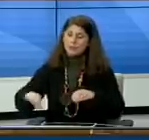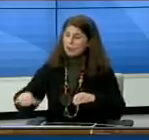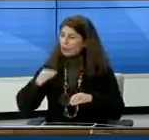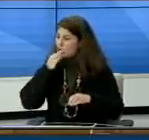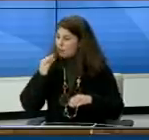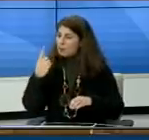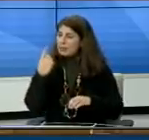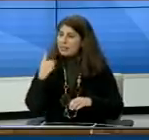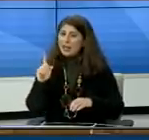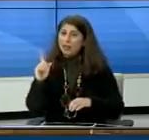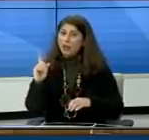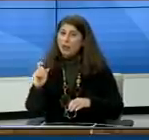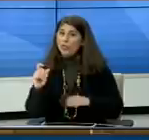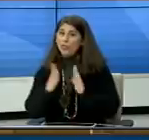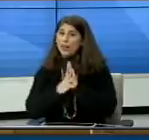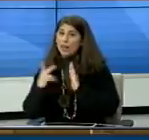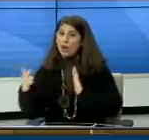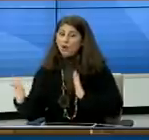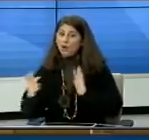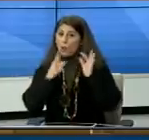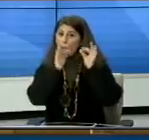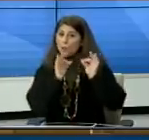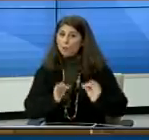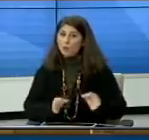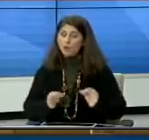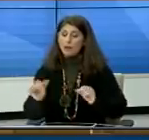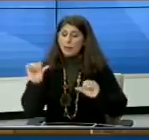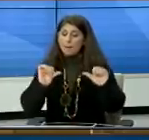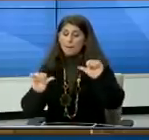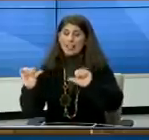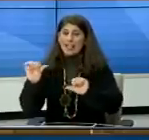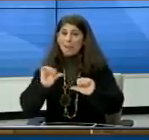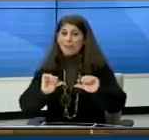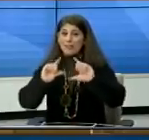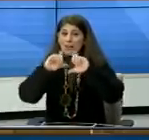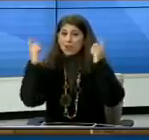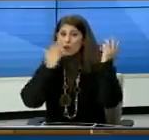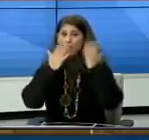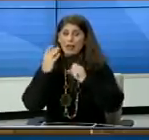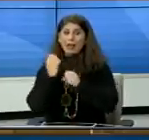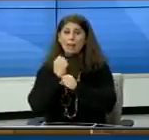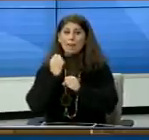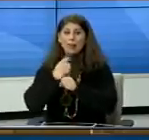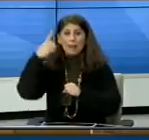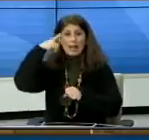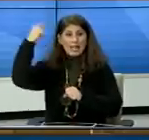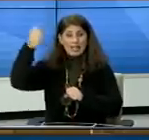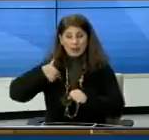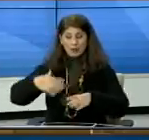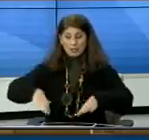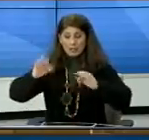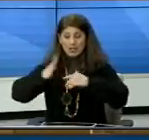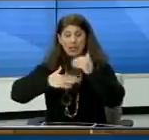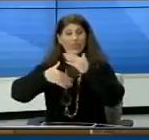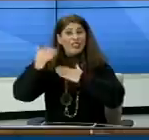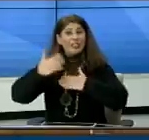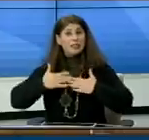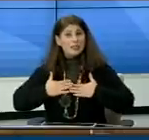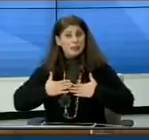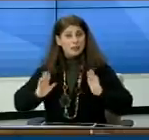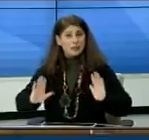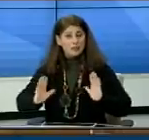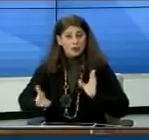στα 118 πρότυπα και πειραματικά σχολεία και επαγγελματικά λύκεια τα οποία ιδρύσαμε. Στο